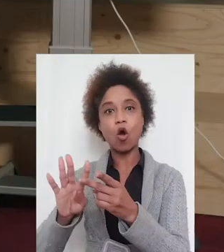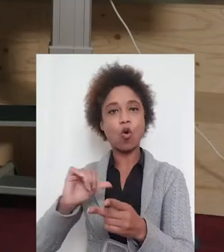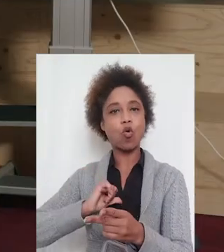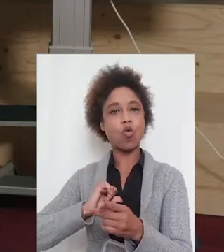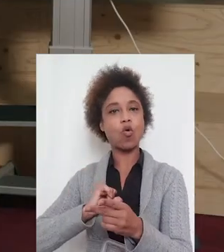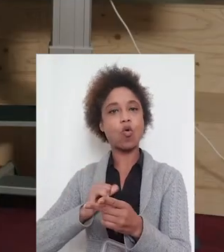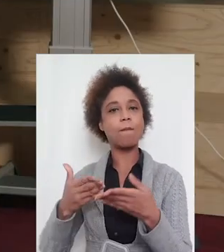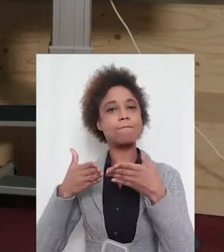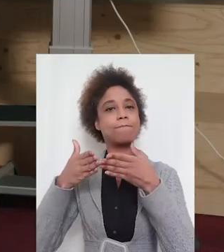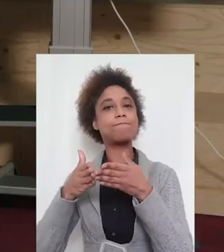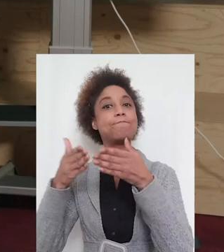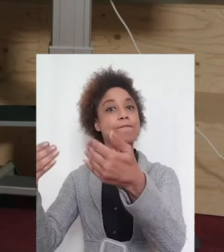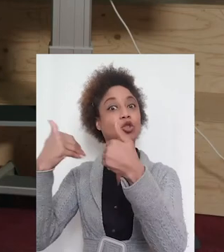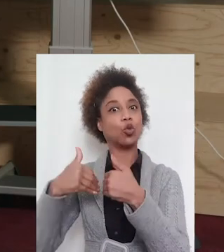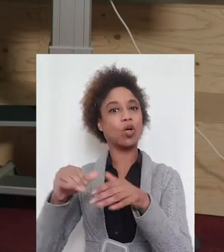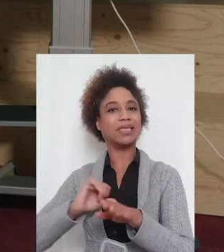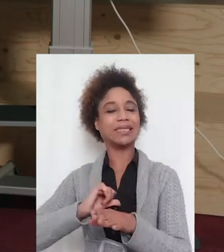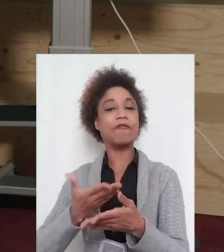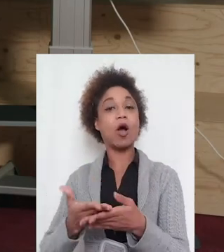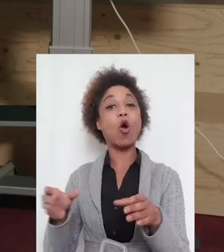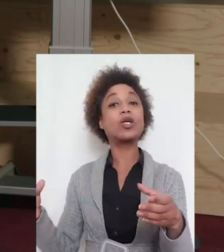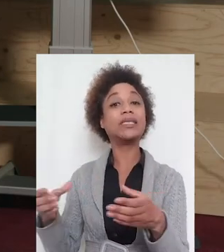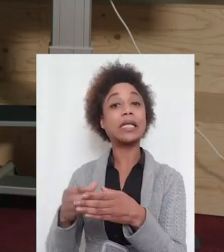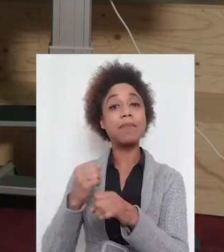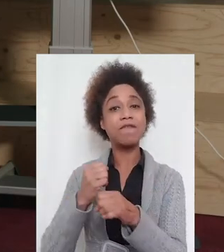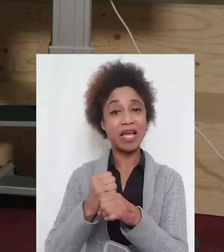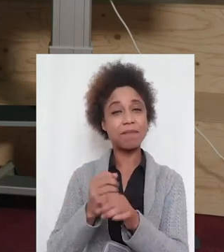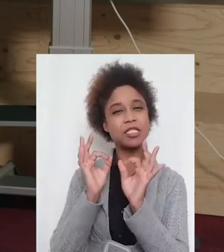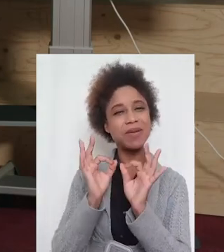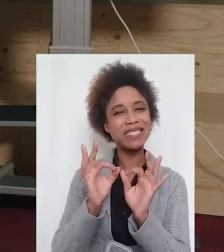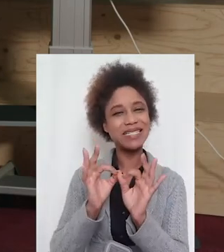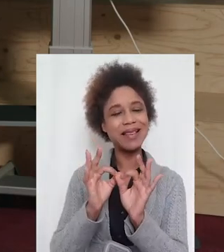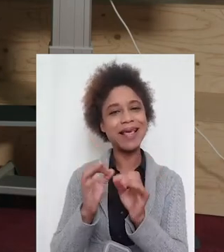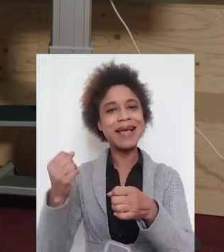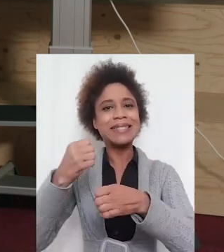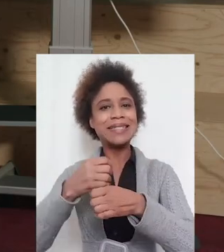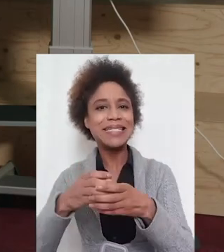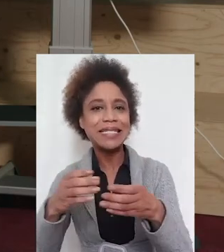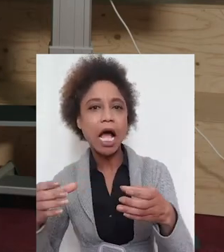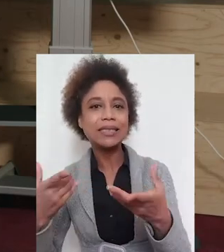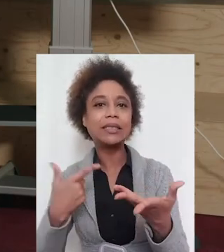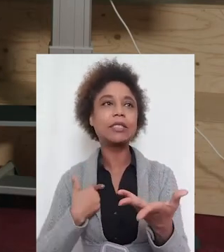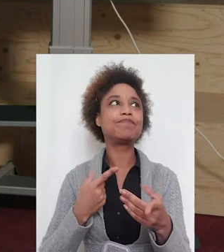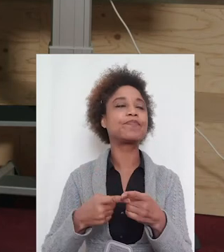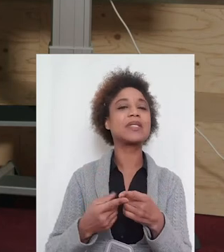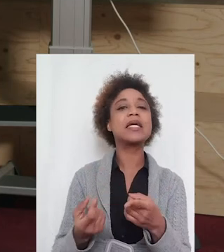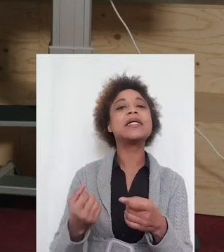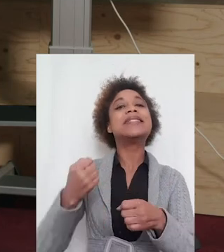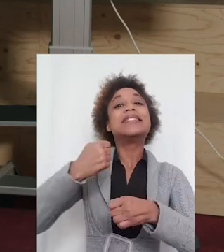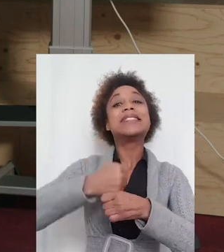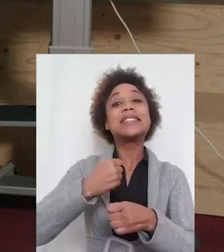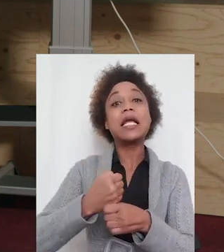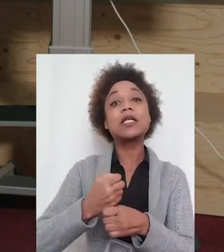zelf. Ook zijn we samenwerkingen aangegaan met gespecialiseerde instanties zoals Stichting Komt Het Zien